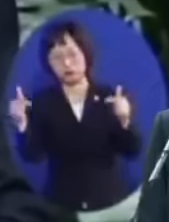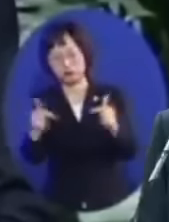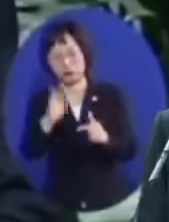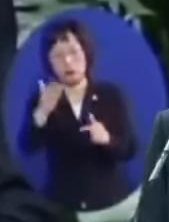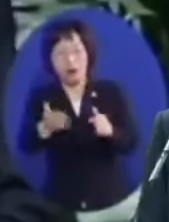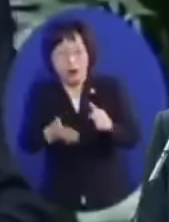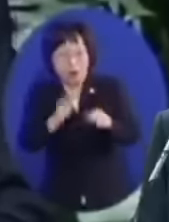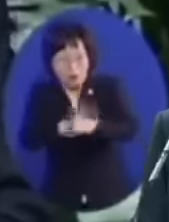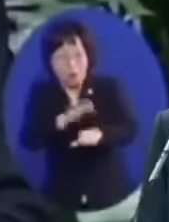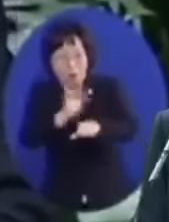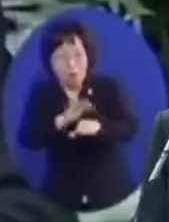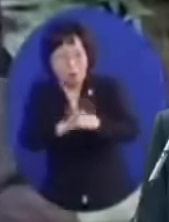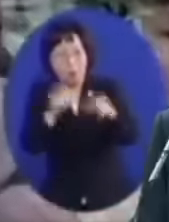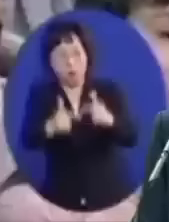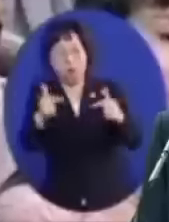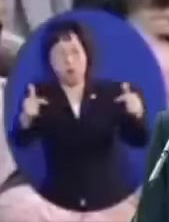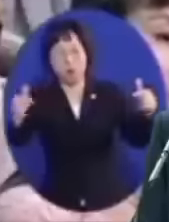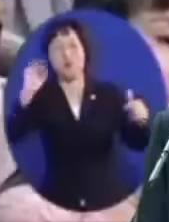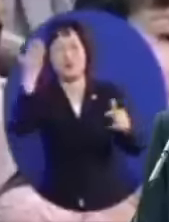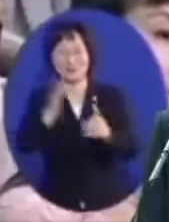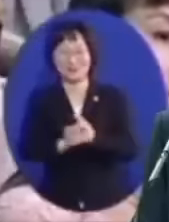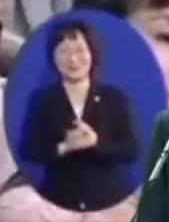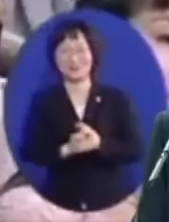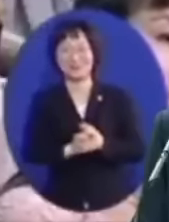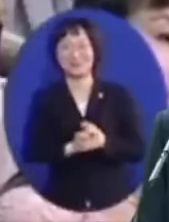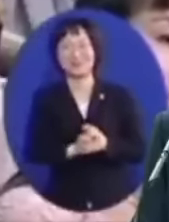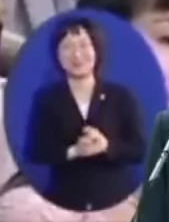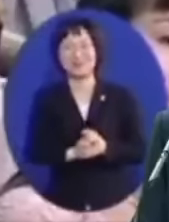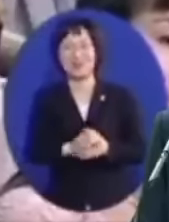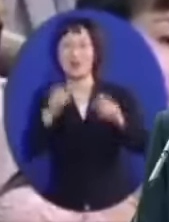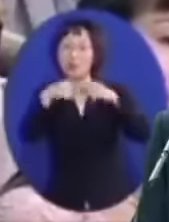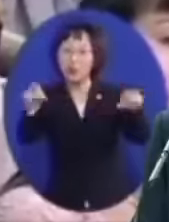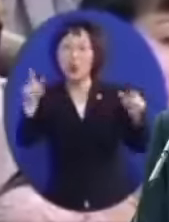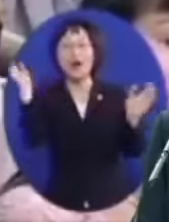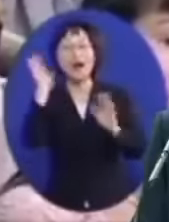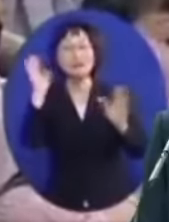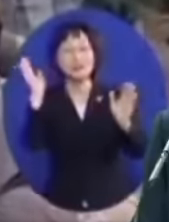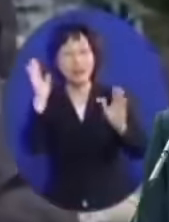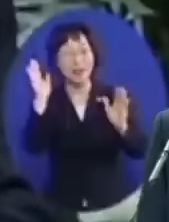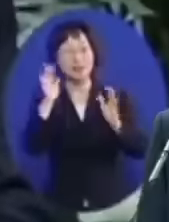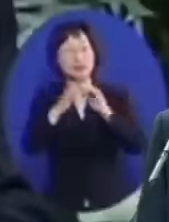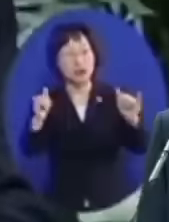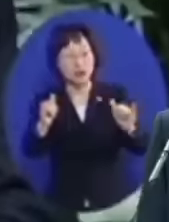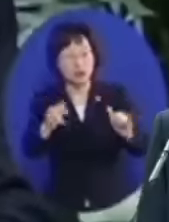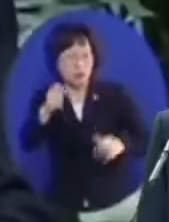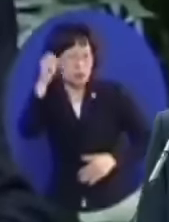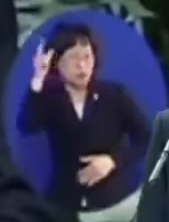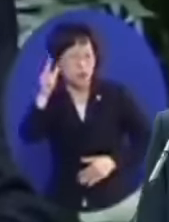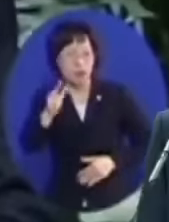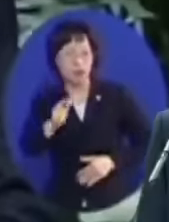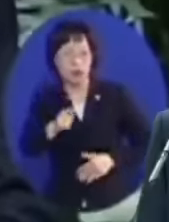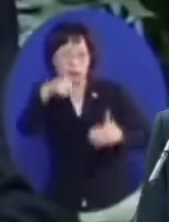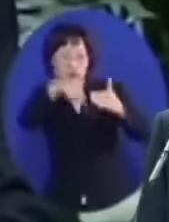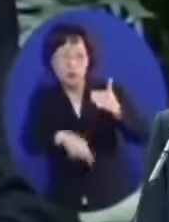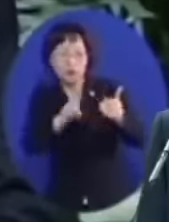하면 점점 잘할 수 있게 되는 것입니다. 보통 학생이었던 사람이 뛰어난 잠재력이 있다고